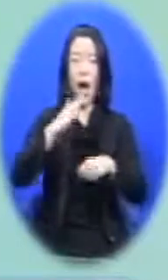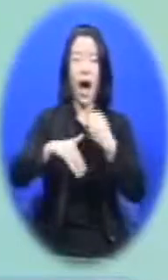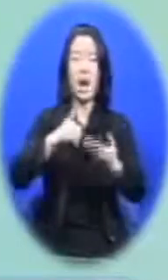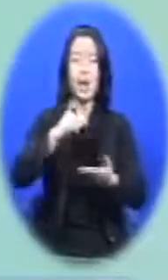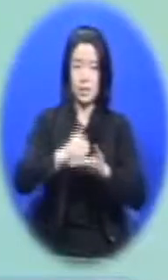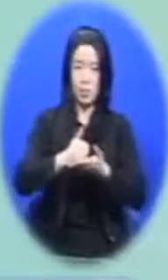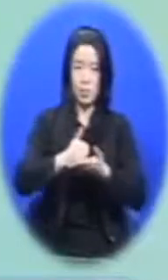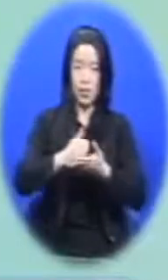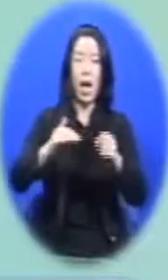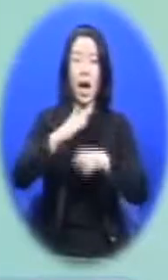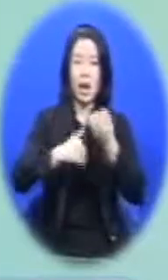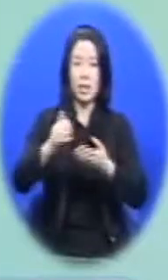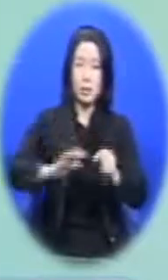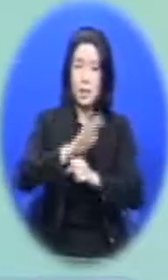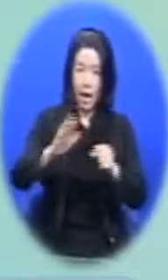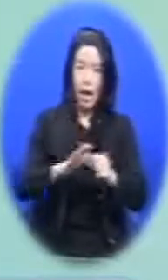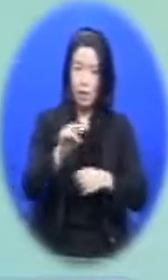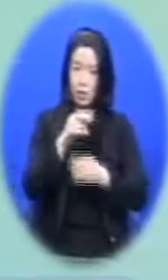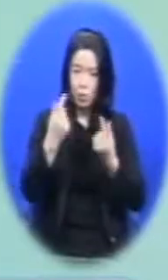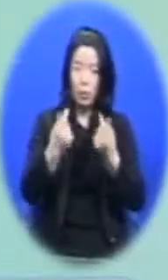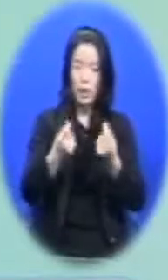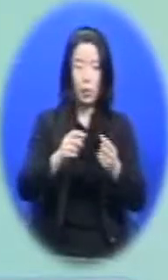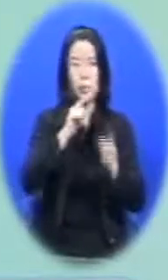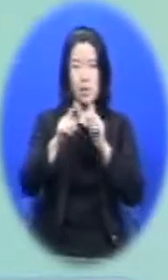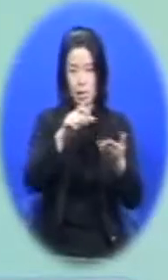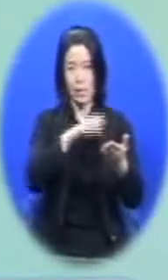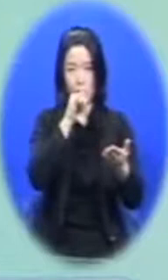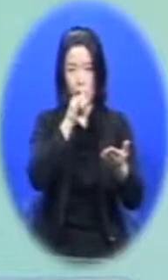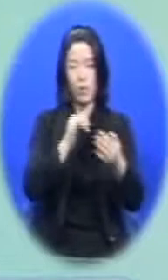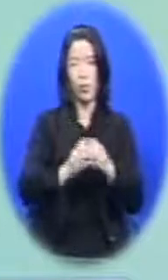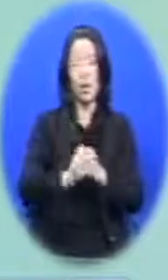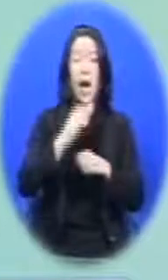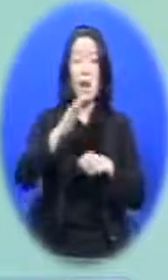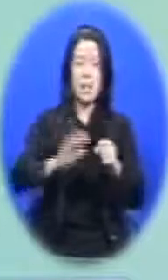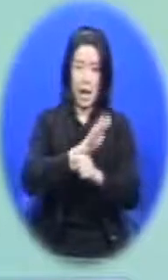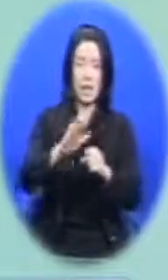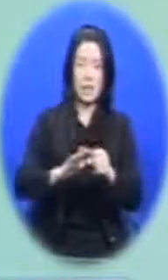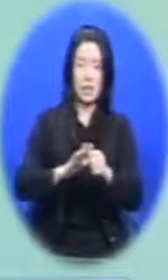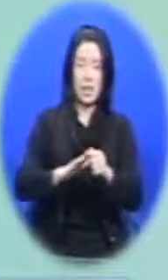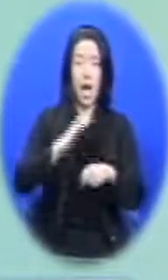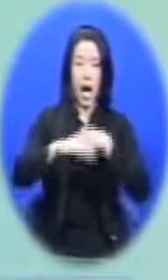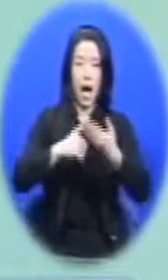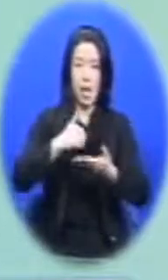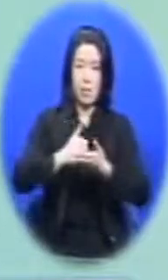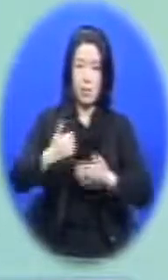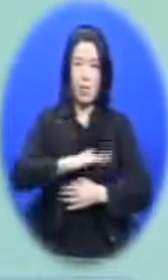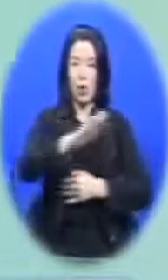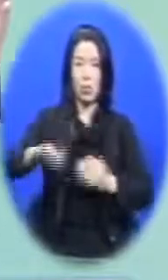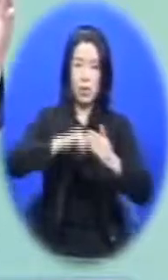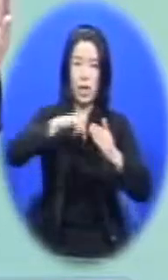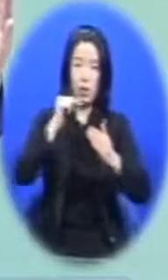하나님이라고, 하나님이 사랑이시라고 그렇게 말씀하고 있는 거예요. 사랑은 하나님이 우리